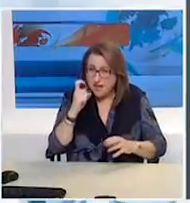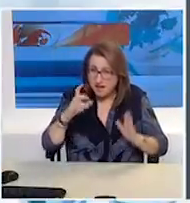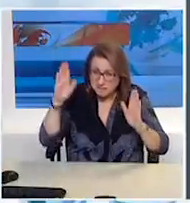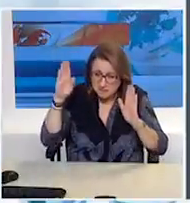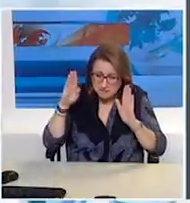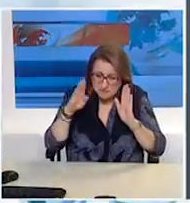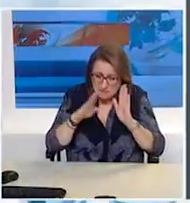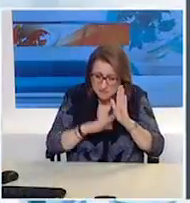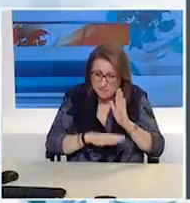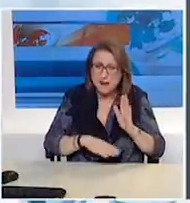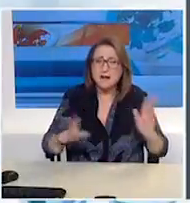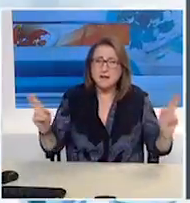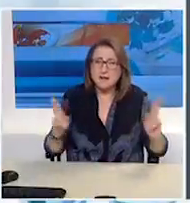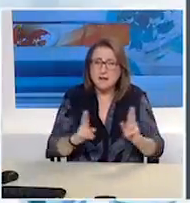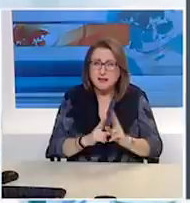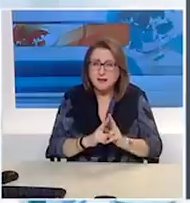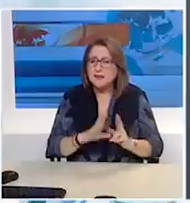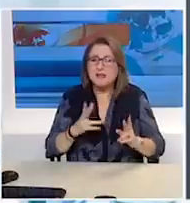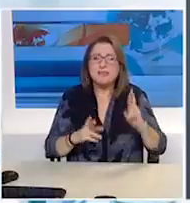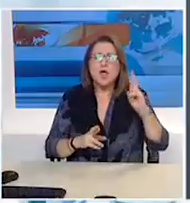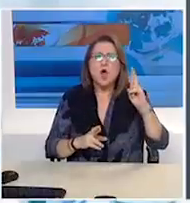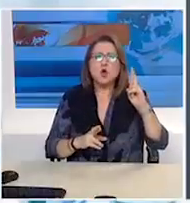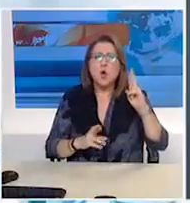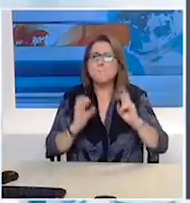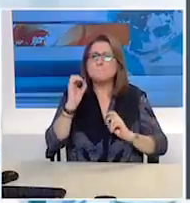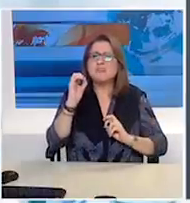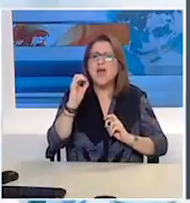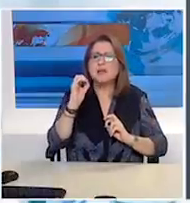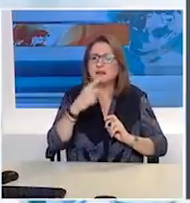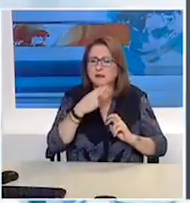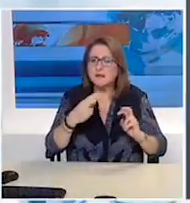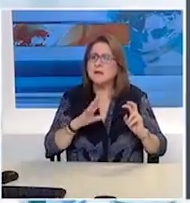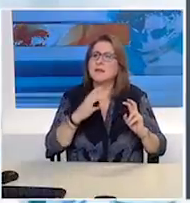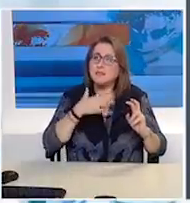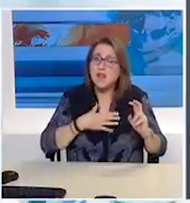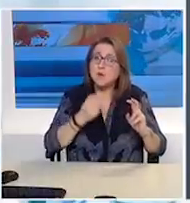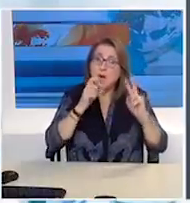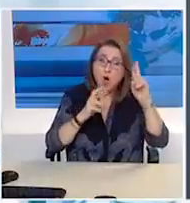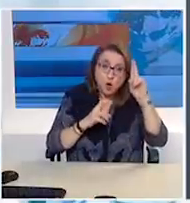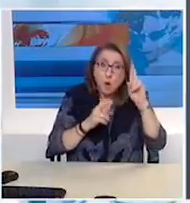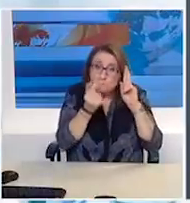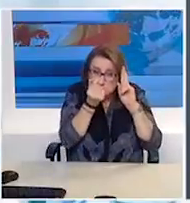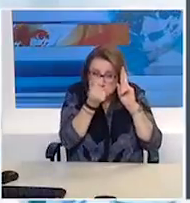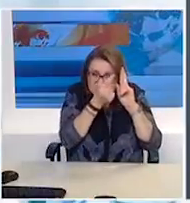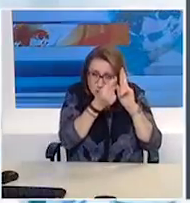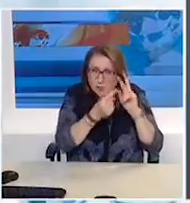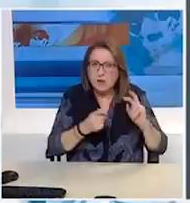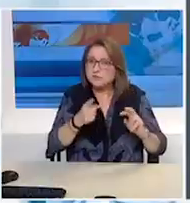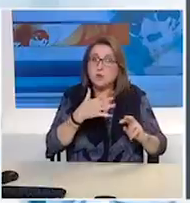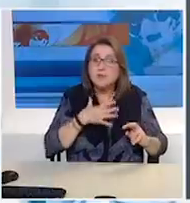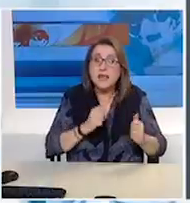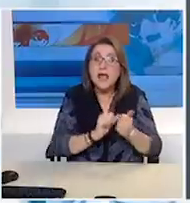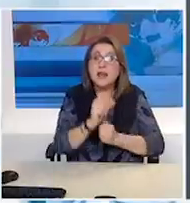αναπαραγωγικό ρυθμό, το ρο 0 σε 0,5 ώστε να σβήσει? Θα πάρει περίπου 30 με 35 μέρες, παίρνοντας όλα τα μέτρα.